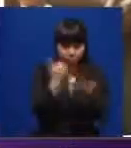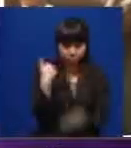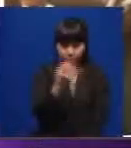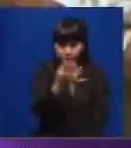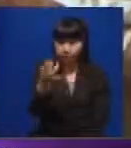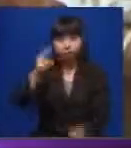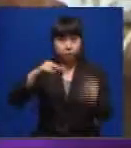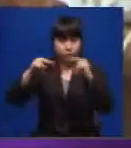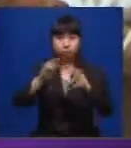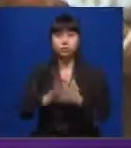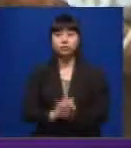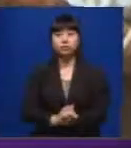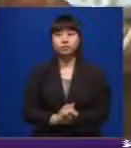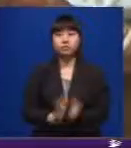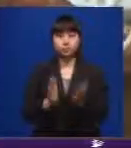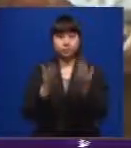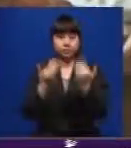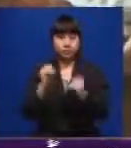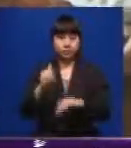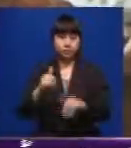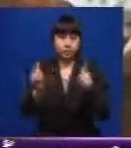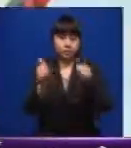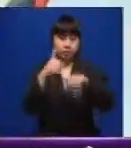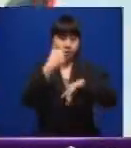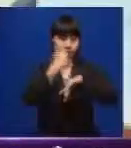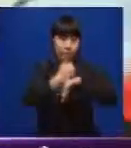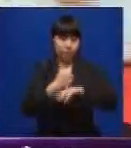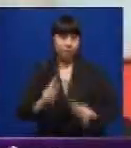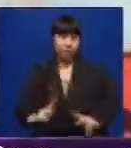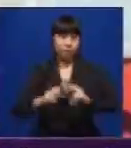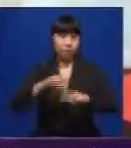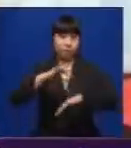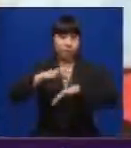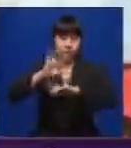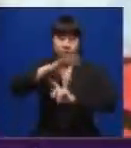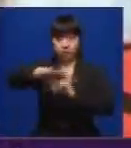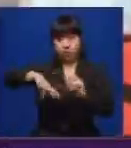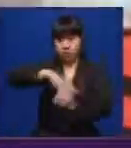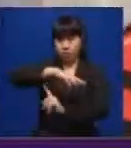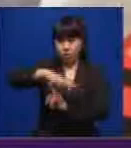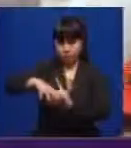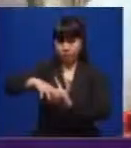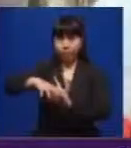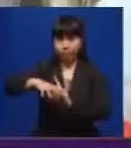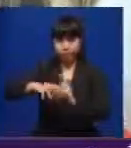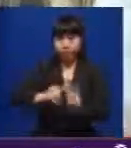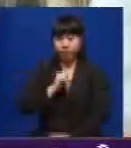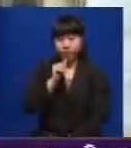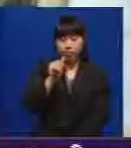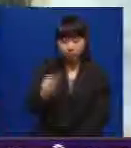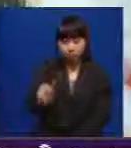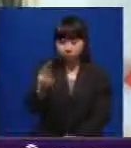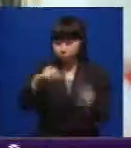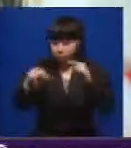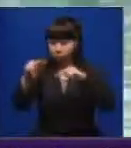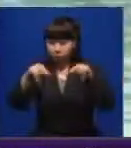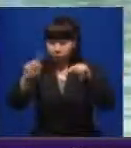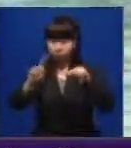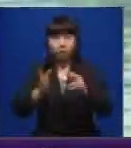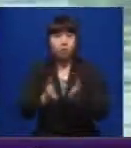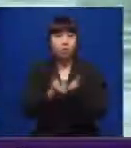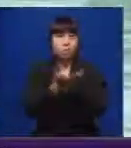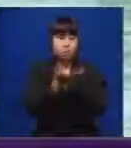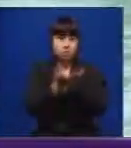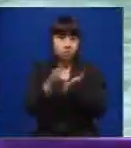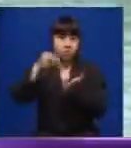ค่ะเรื่องนี้นายวิเชษฐ์เกษมทองศรีรัฐมนตรีว่าการกระทรวงทรัพยากรธรรมชาติและสิ่งแวดล้อมลงพื้นที่ค่ะตรวจการกู้